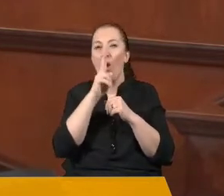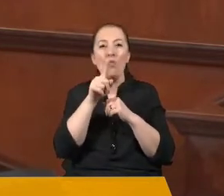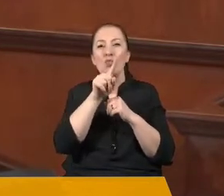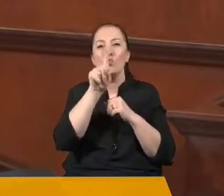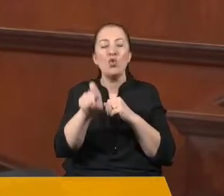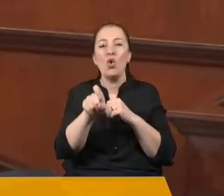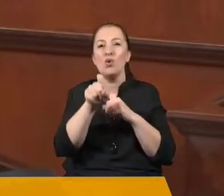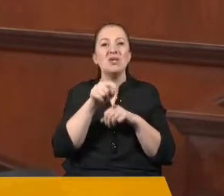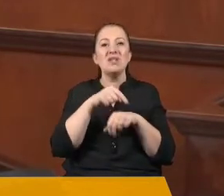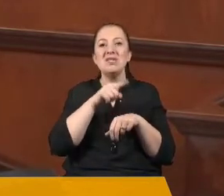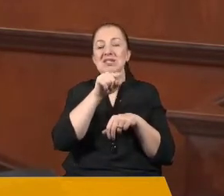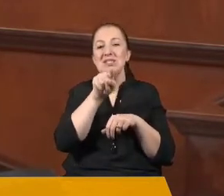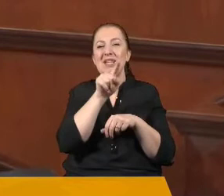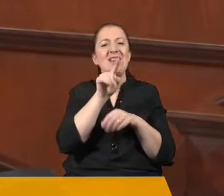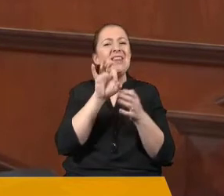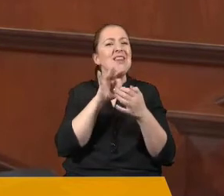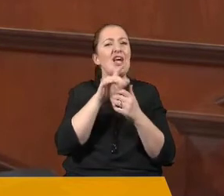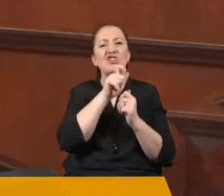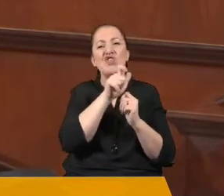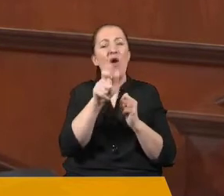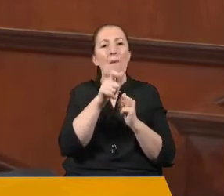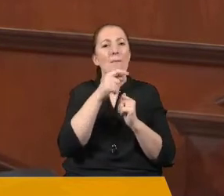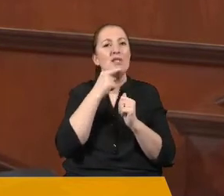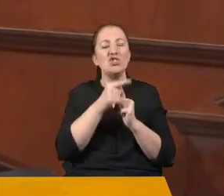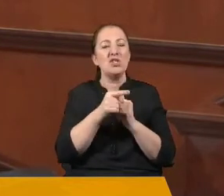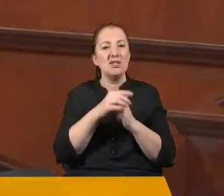sorduğuna size? Ne cevap vereceksiniz?